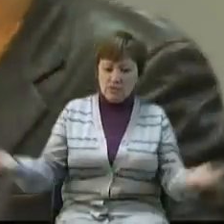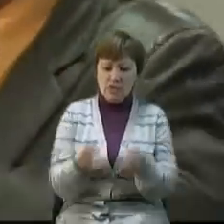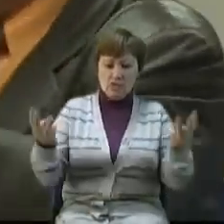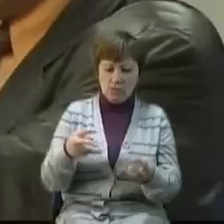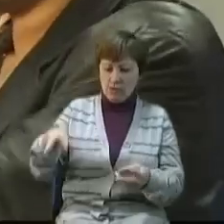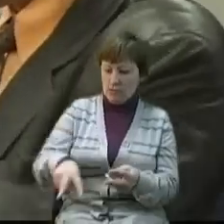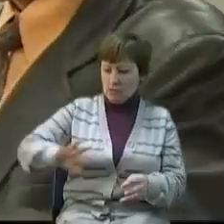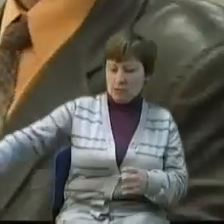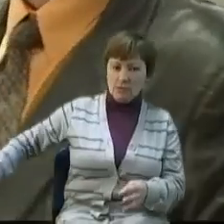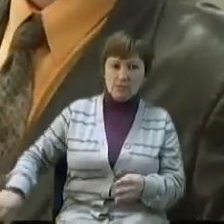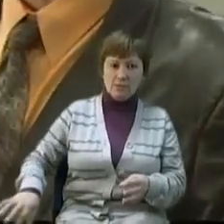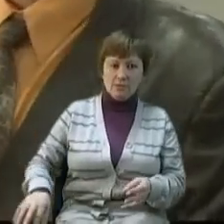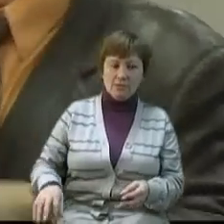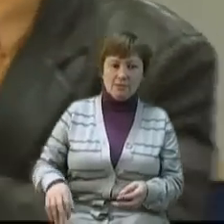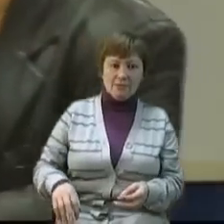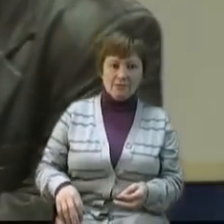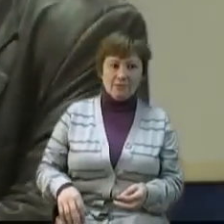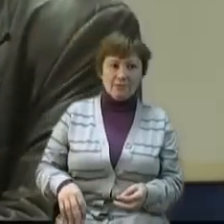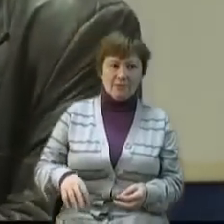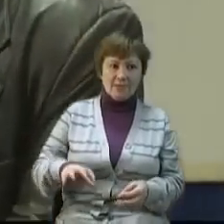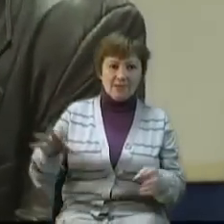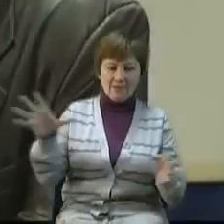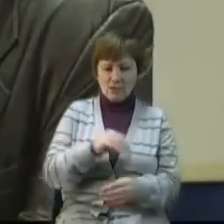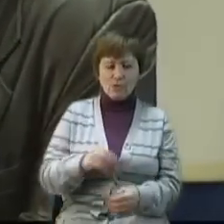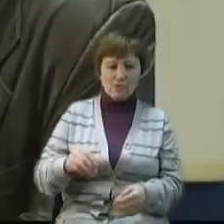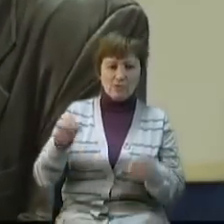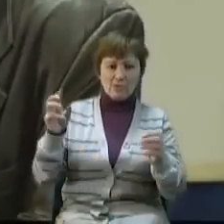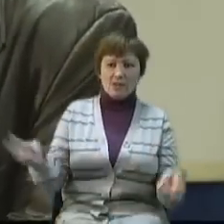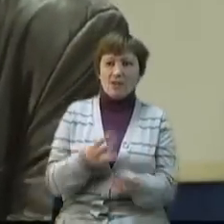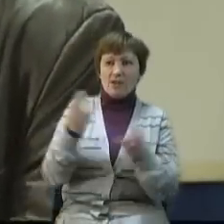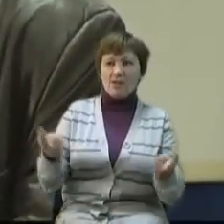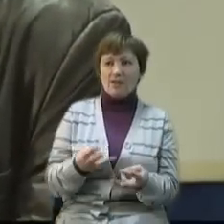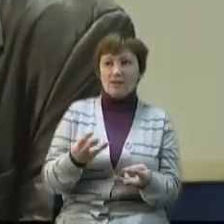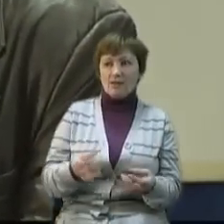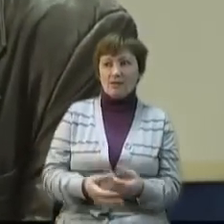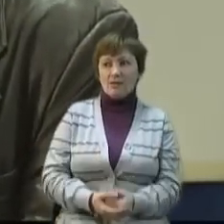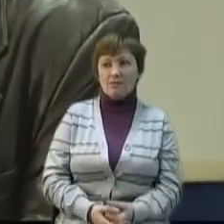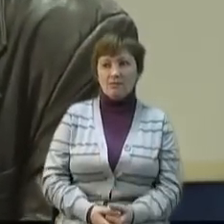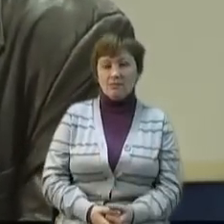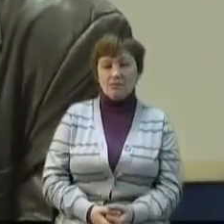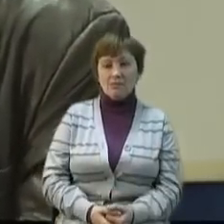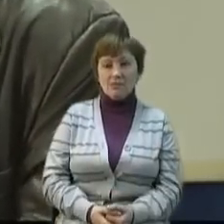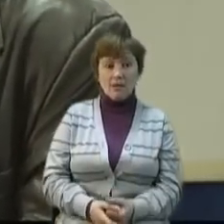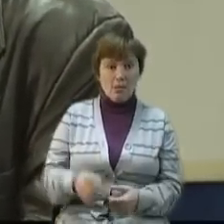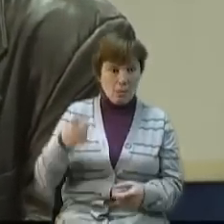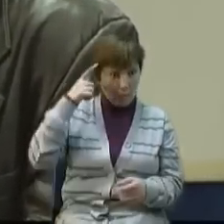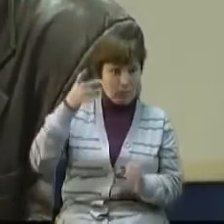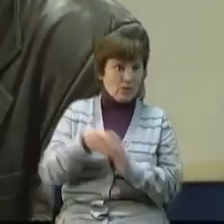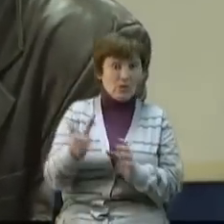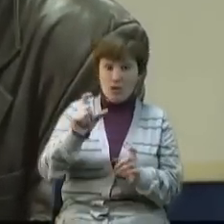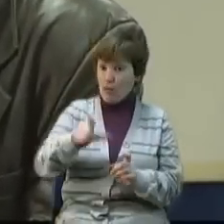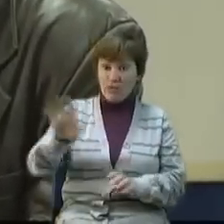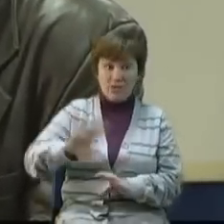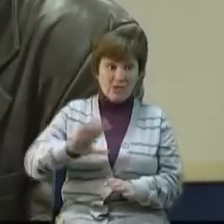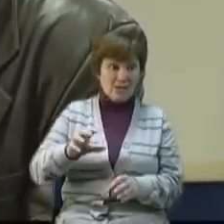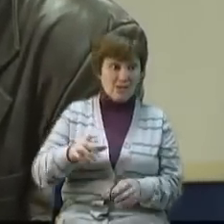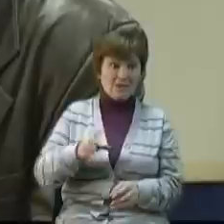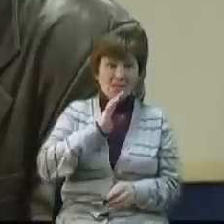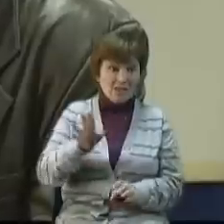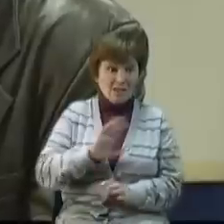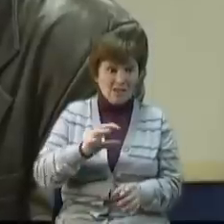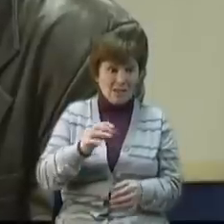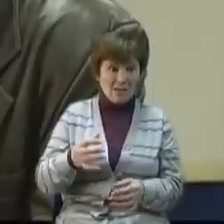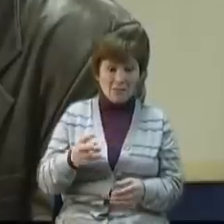там, пока не сгорит. Вы знаете, и помню, первый, кто подошел, это этот